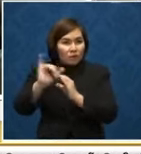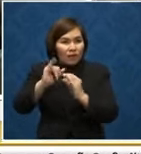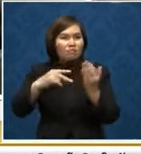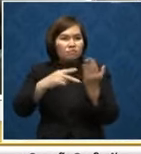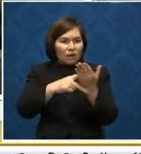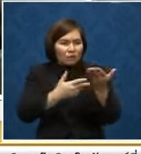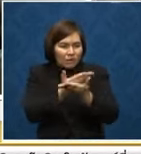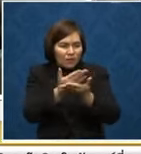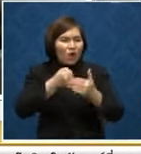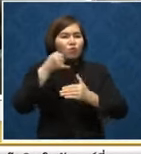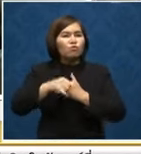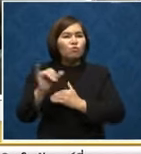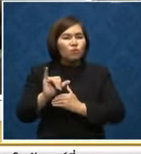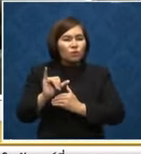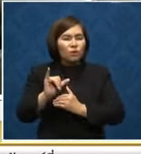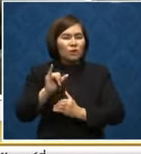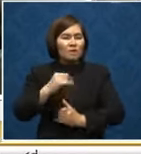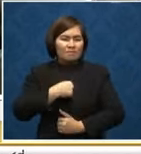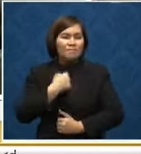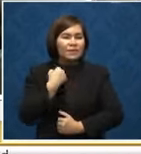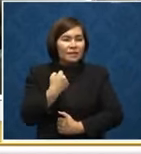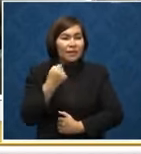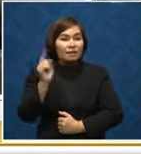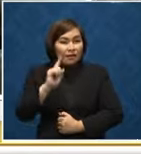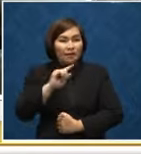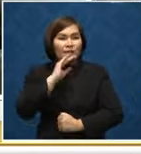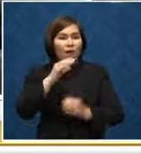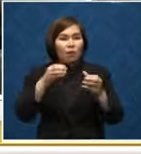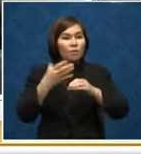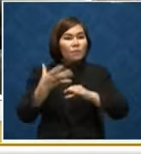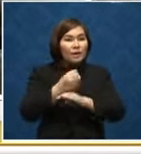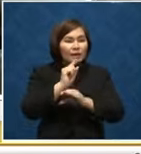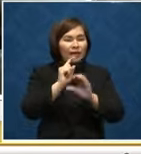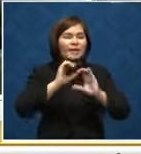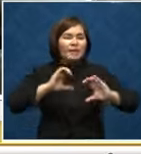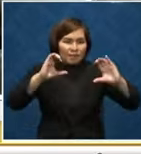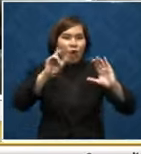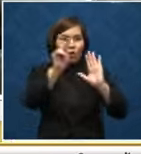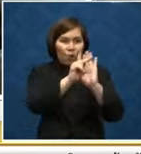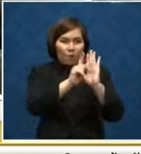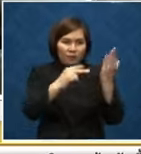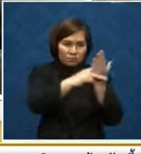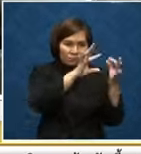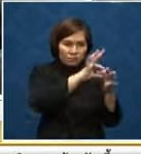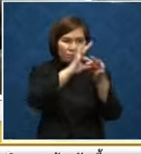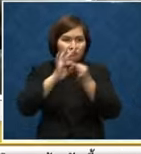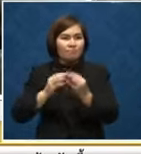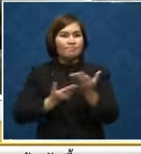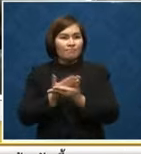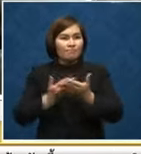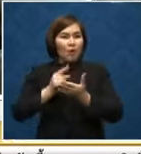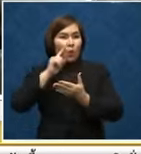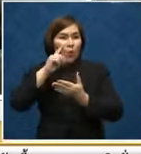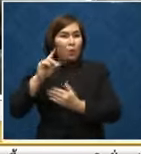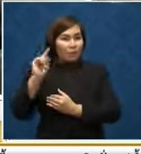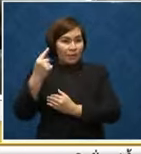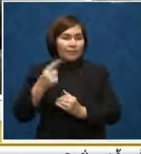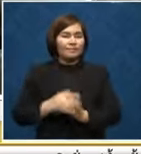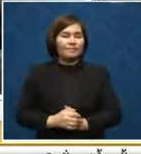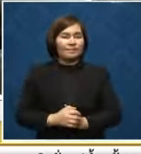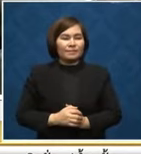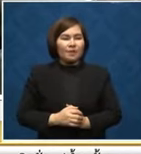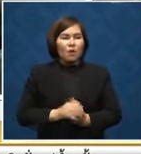มเชื่อมั่นว่าไม่ว่าพรรคใดจะขึ้นมาเป็นรัฐบาลก็น่าจะหยิบยกกฎหมายเหล่านี้เข้ามาพิจารณานี่เป็นข้อมูลสำคัญที่สภ